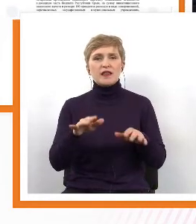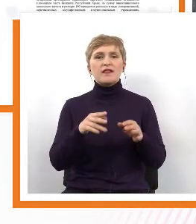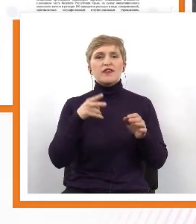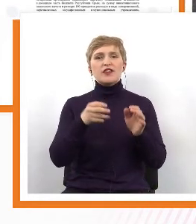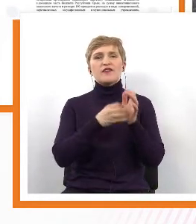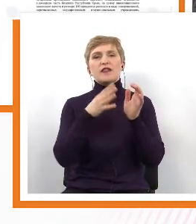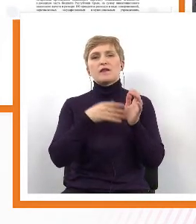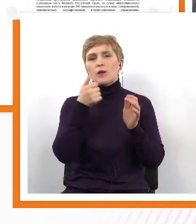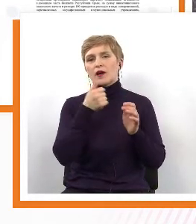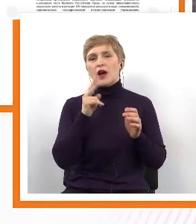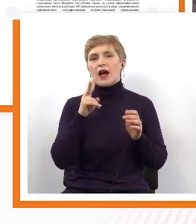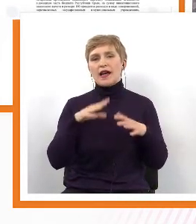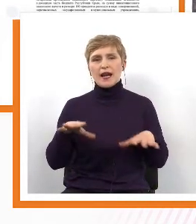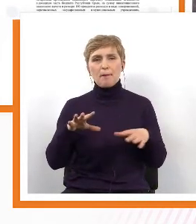Крым